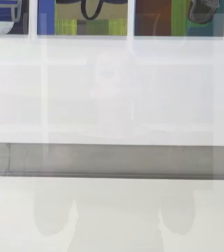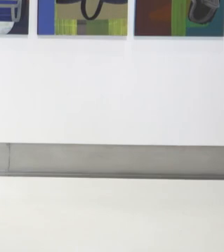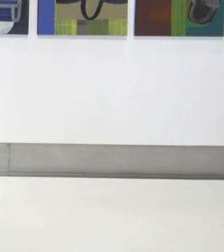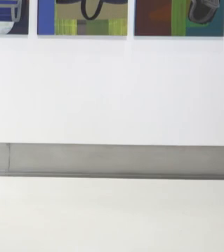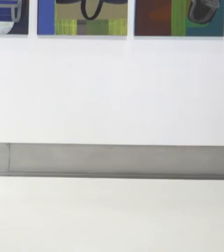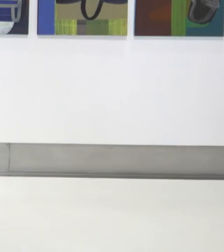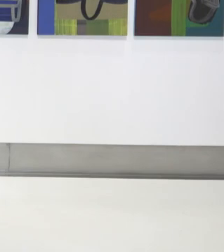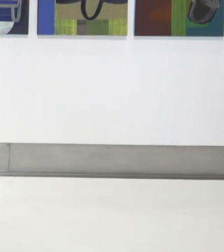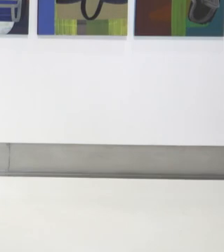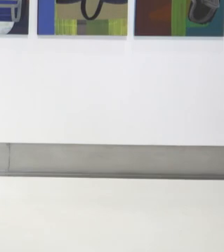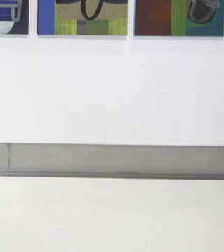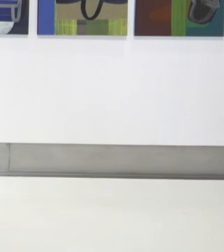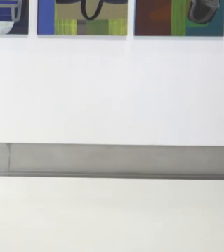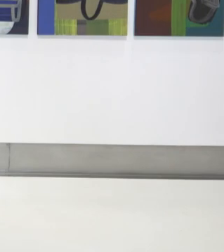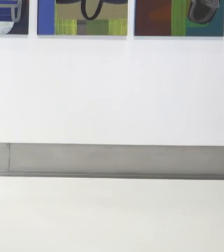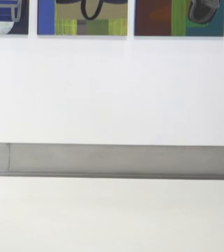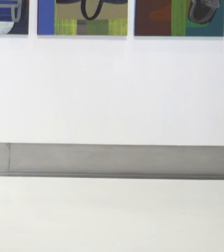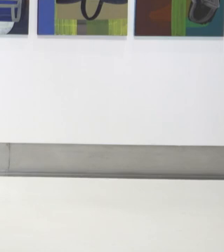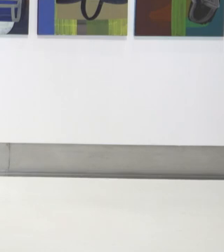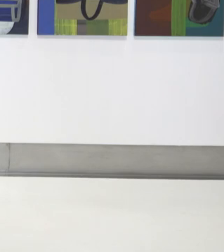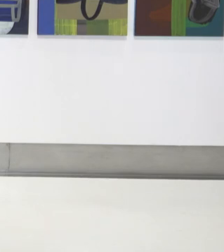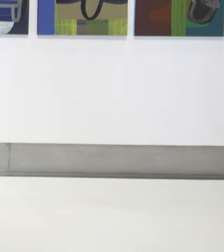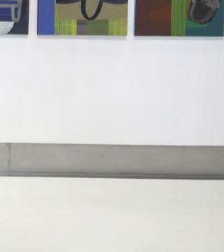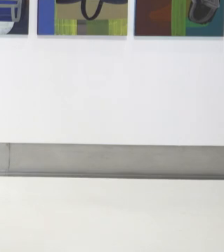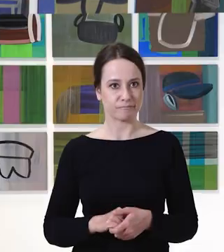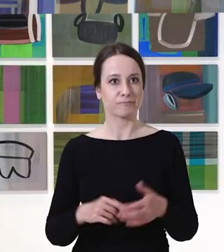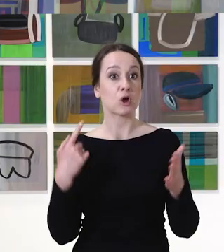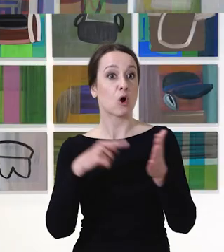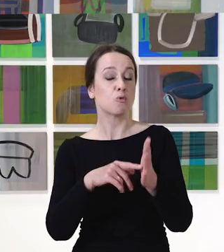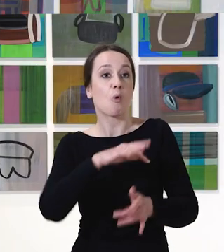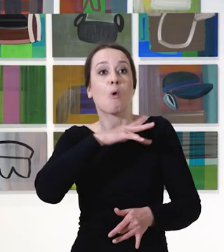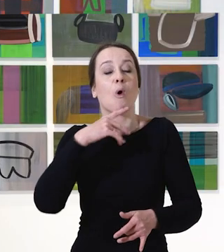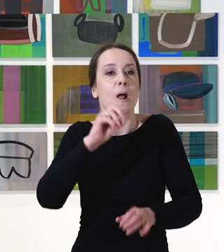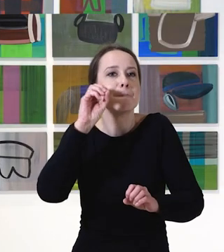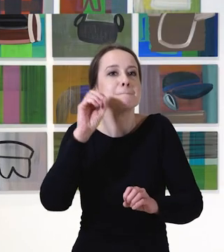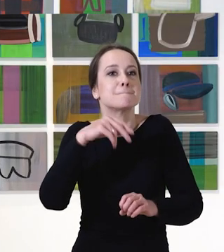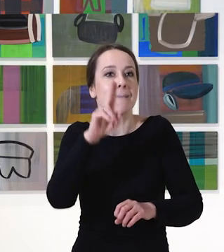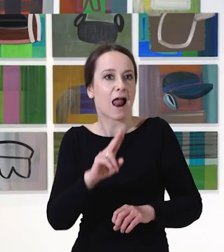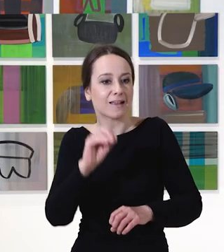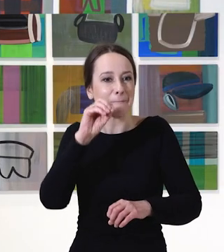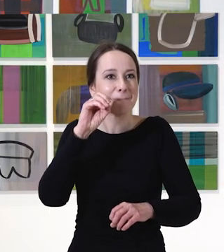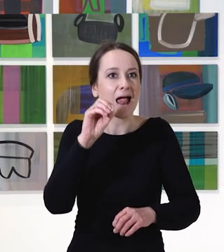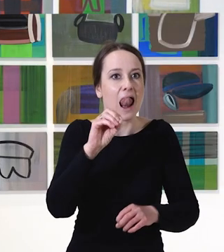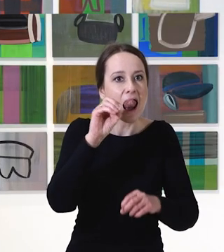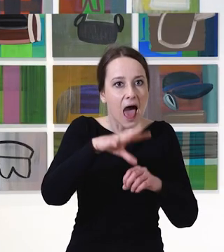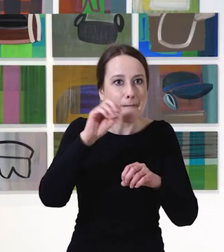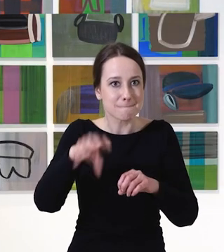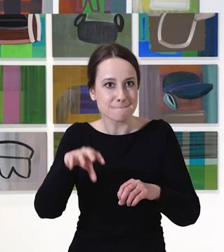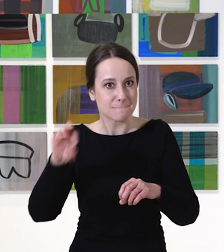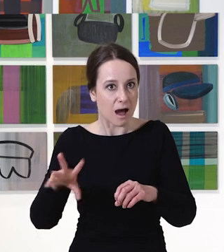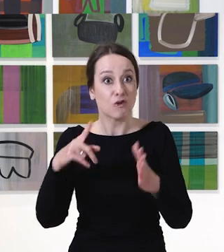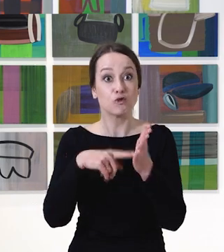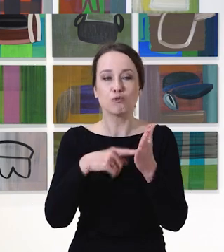spojrzenie na kolor prawda na zestawienie kolorystyczne nad ranem malarską która jest czymś bardzo